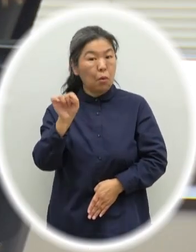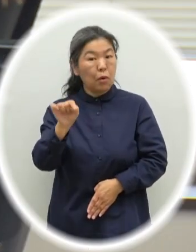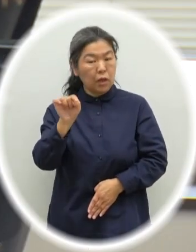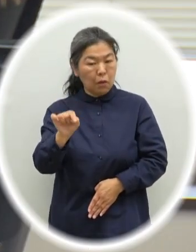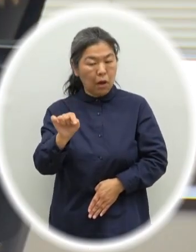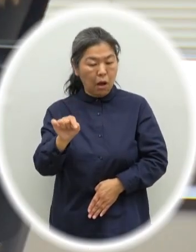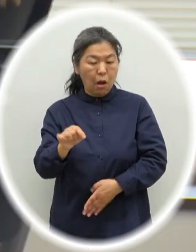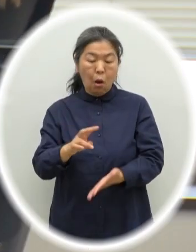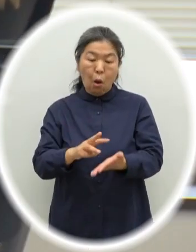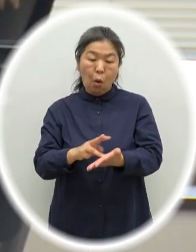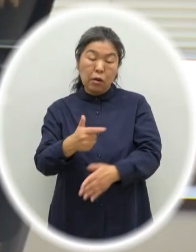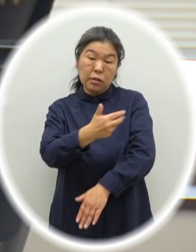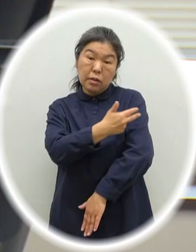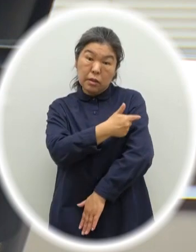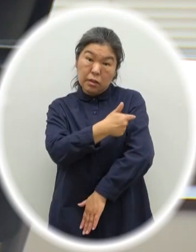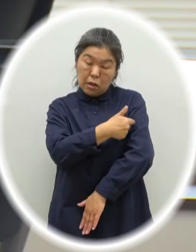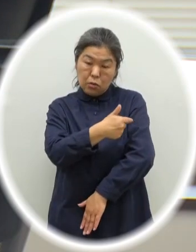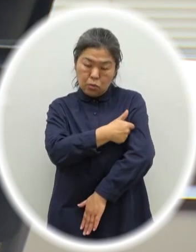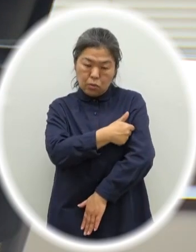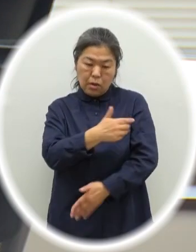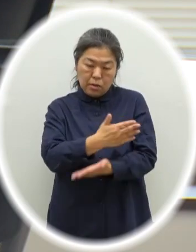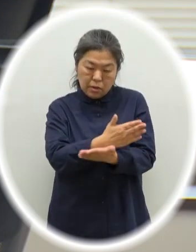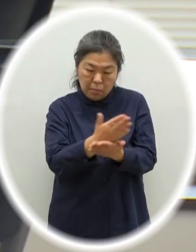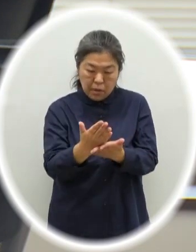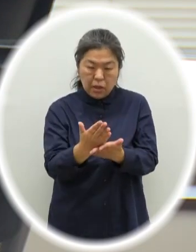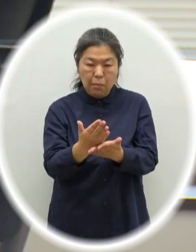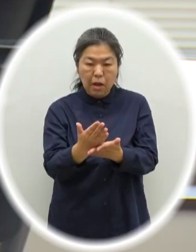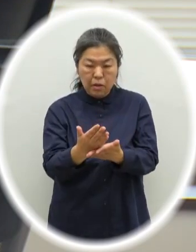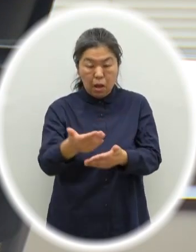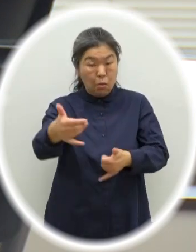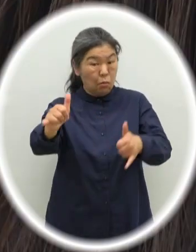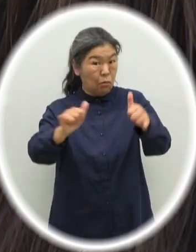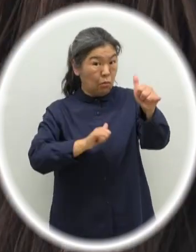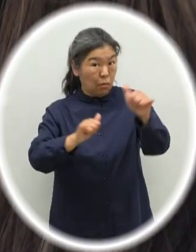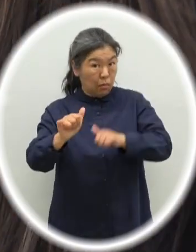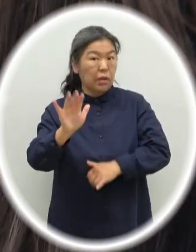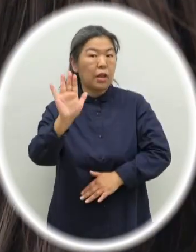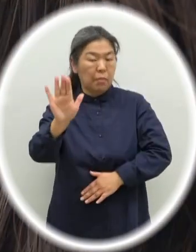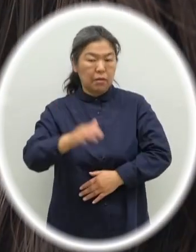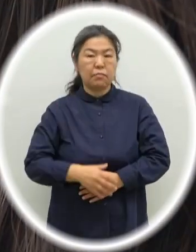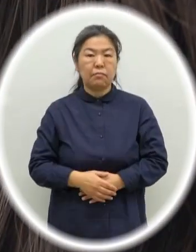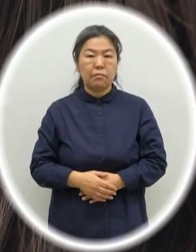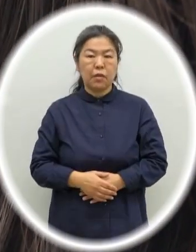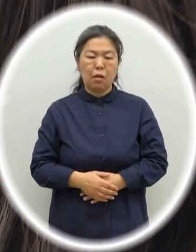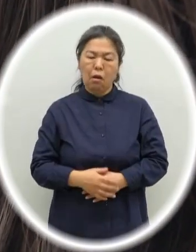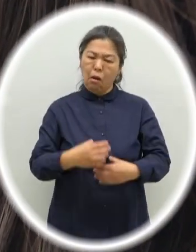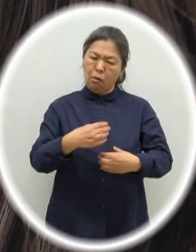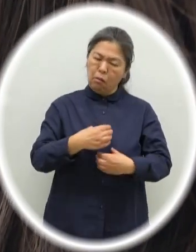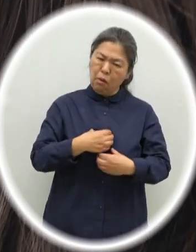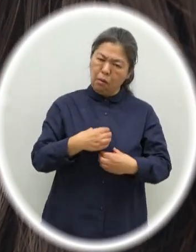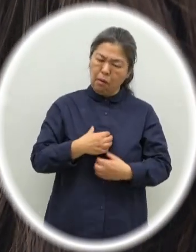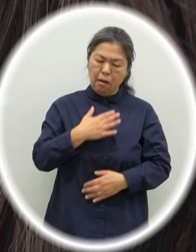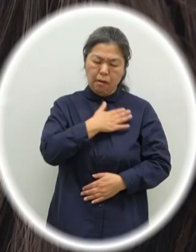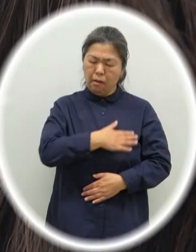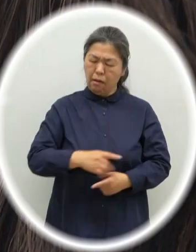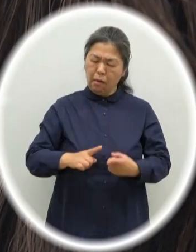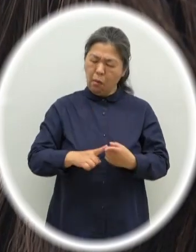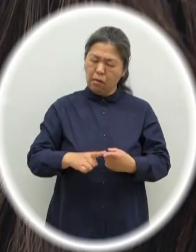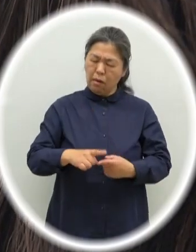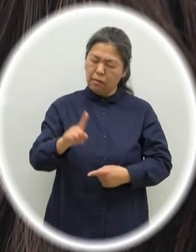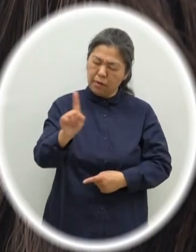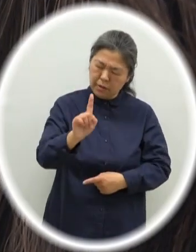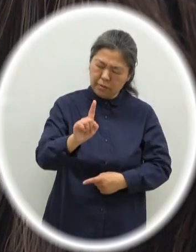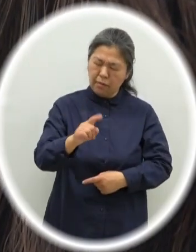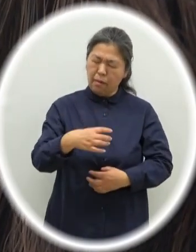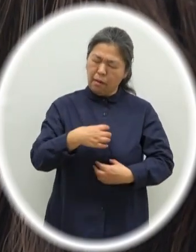ターではワクチン接種に関するさまざまなお問い合わせに対応しております。ワクチンに対しての不安ですとか、副反応は大丈夫